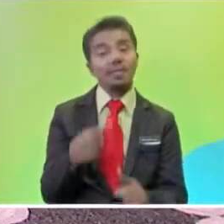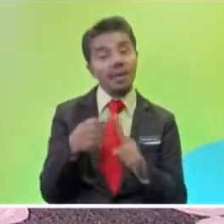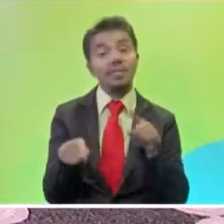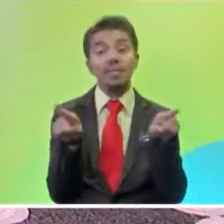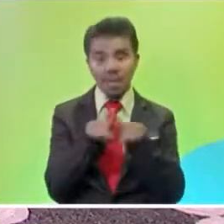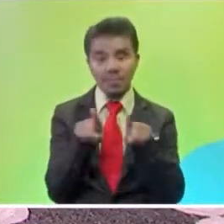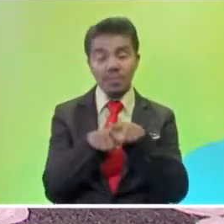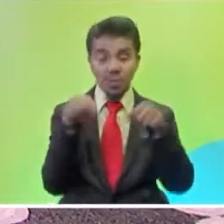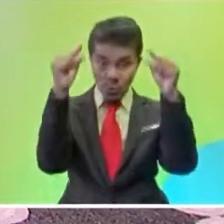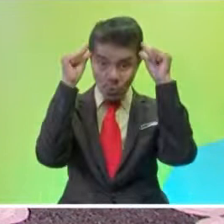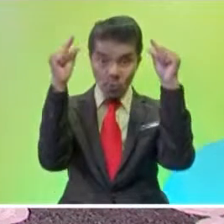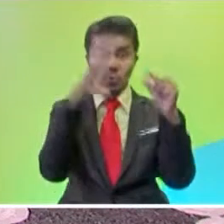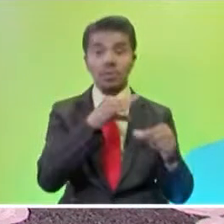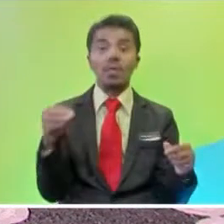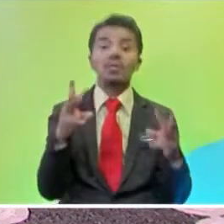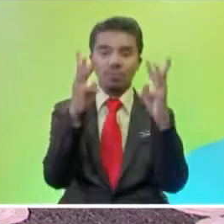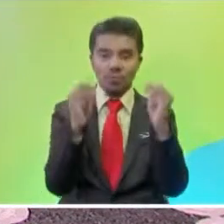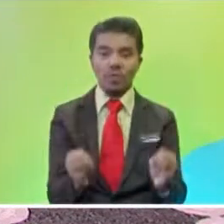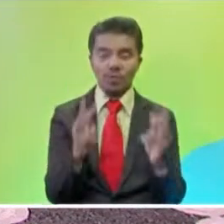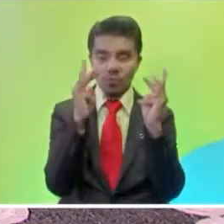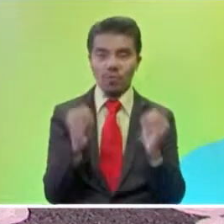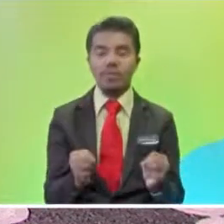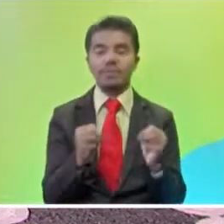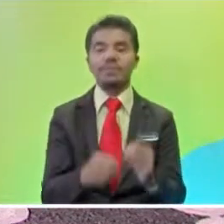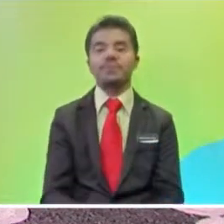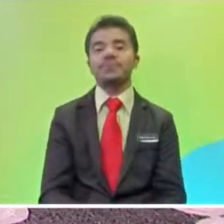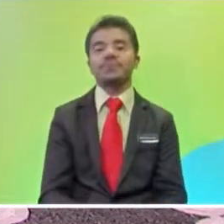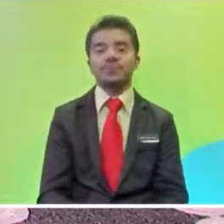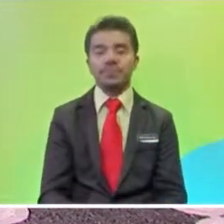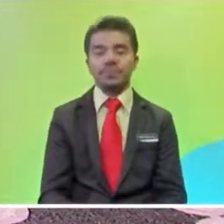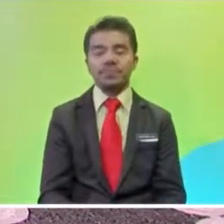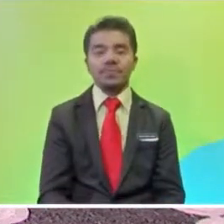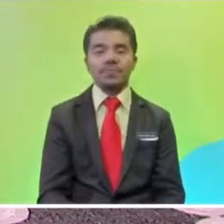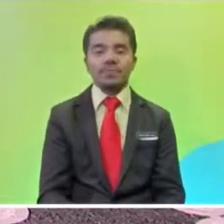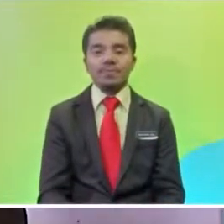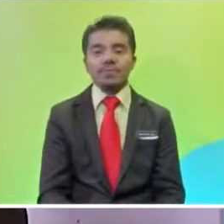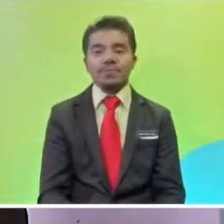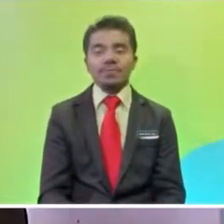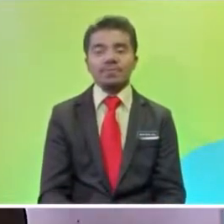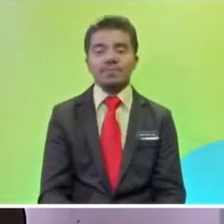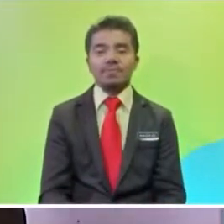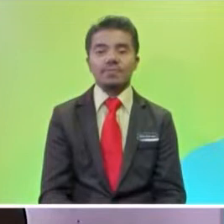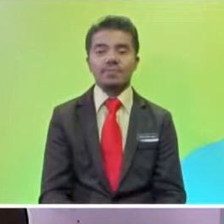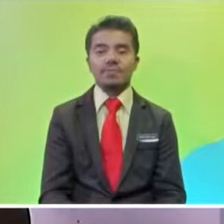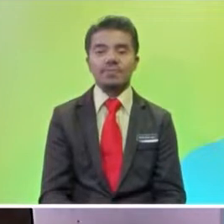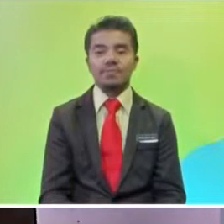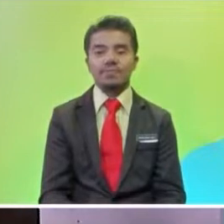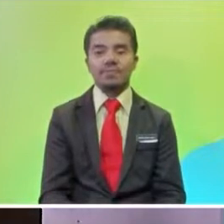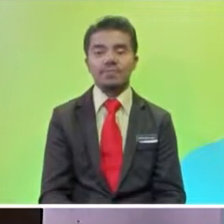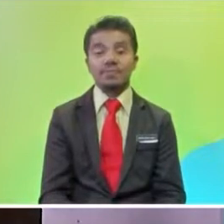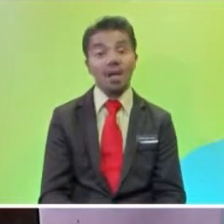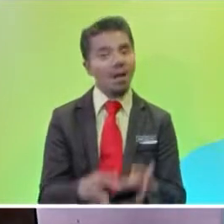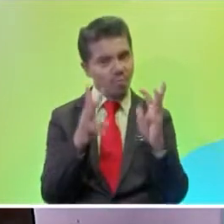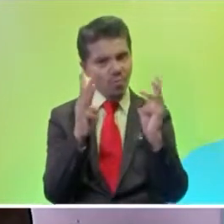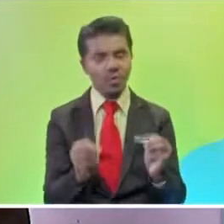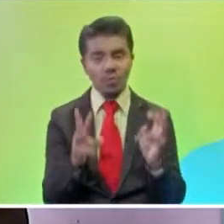tapi bertemakan dadah betul betul tempat sekali itu makan dada jadi dikasih itulah Laras bahasanya